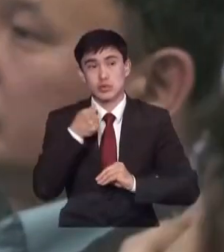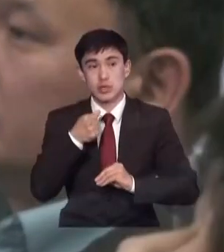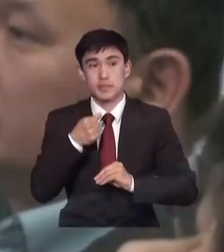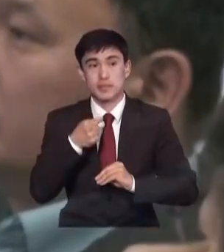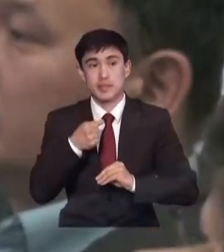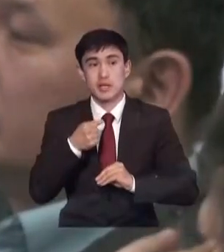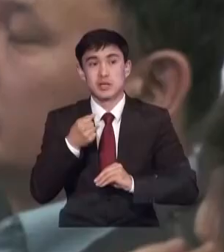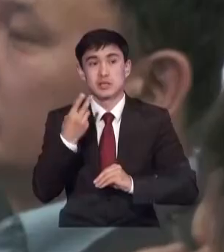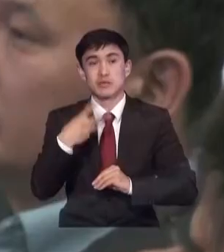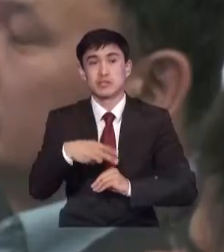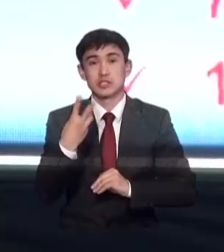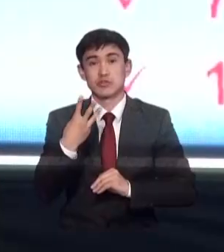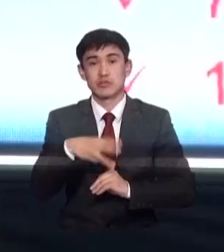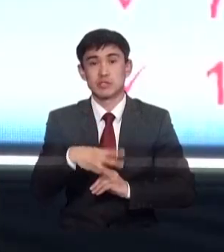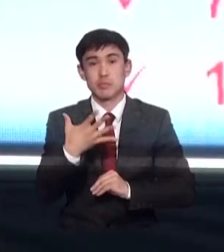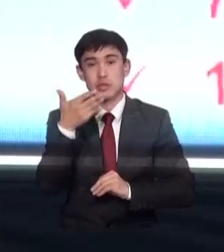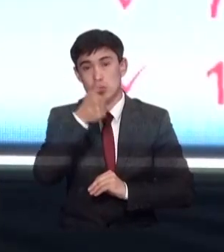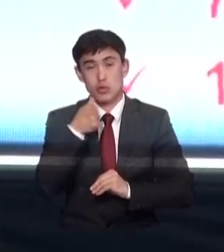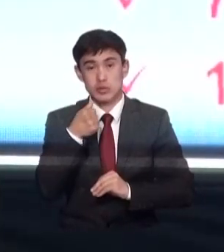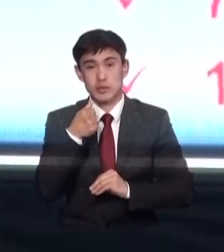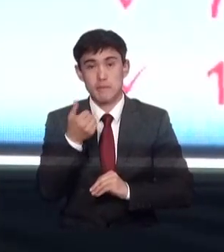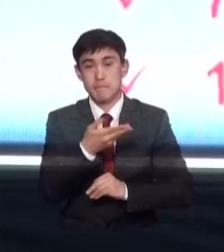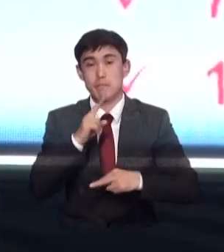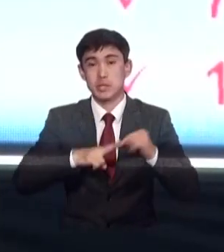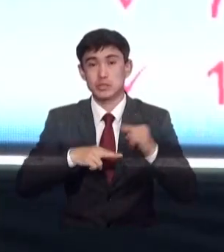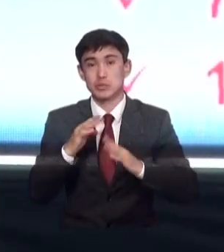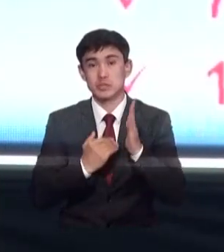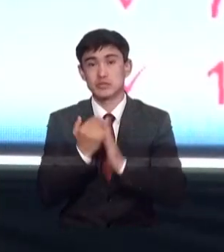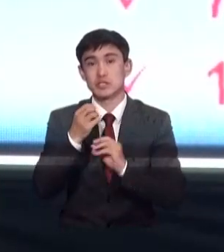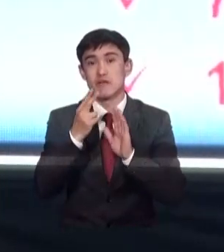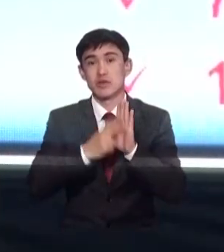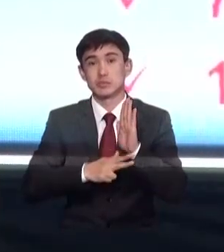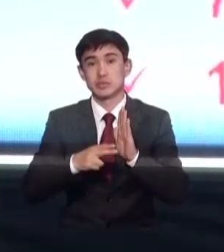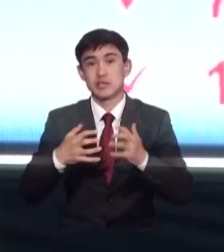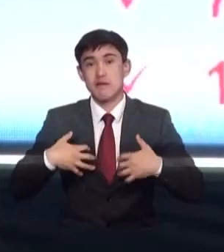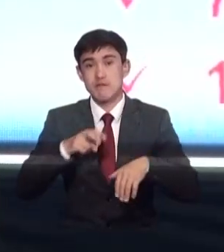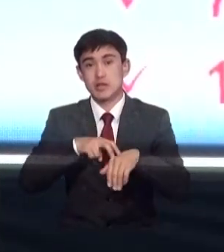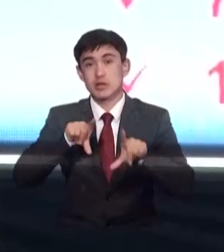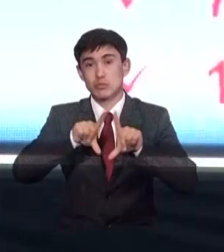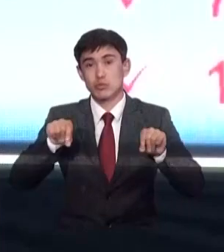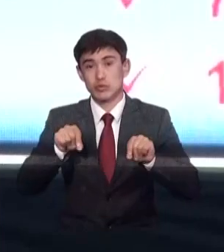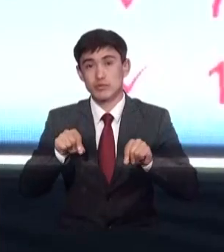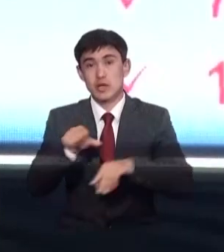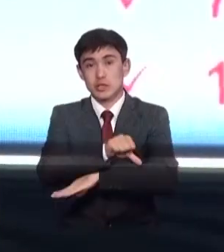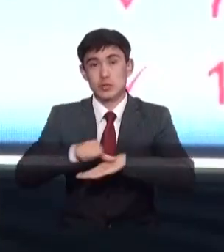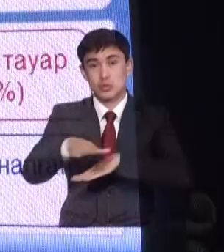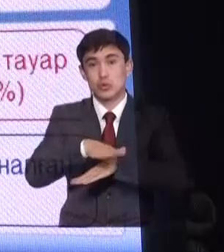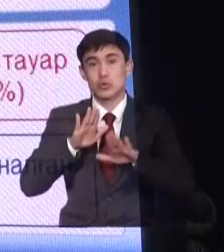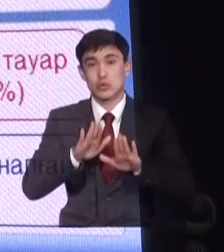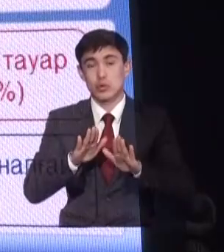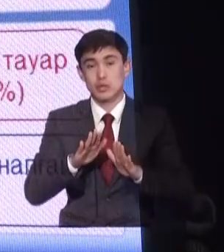бишь 3, 24, 25 год, за 3 года мы построим свыше 80 ветеринарных пунктов на территории